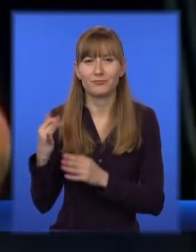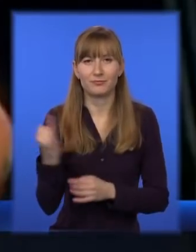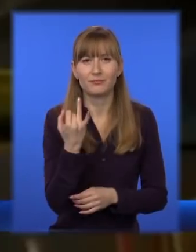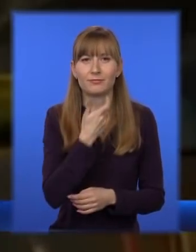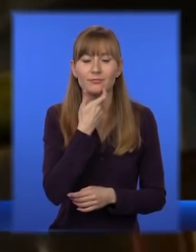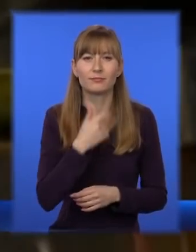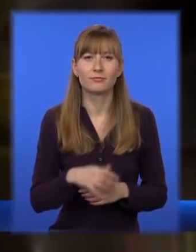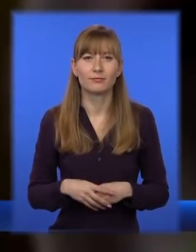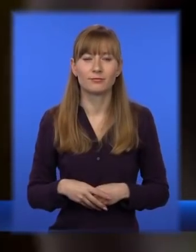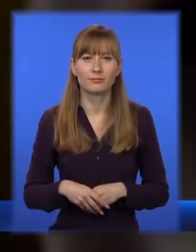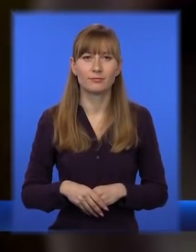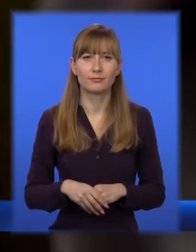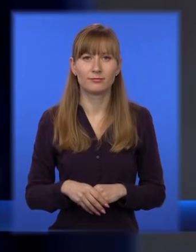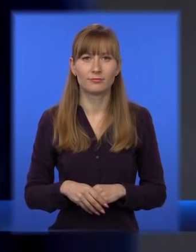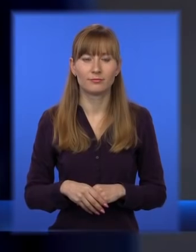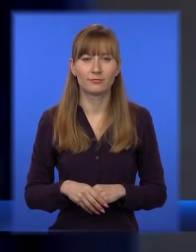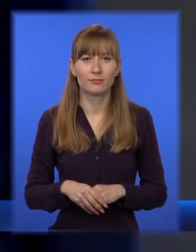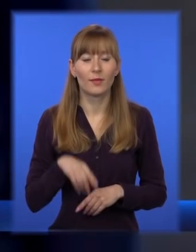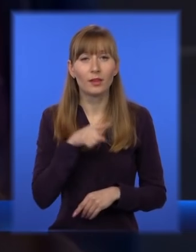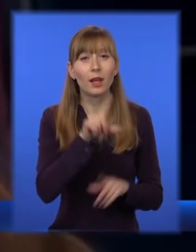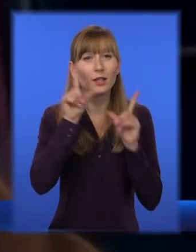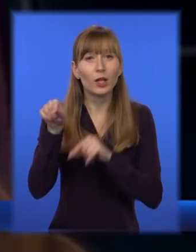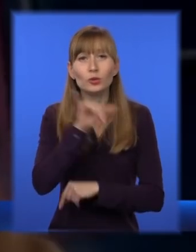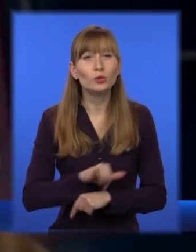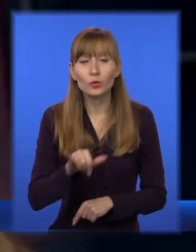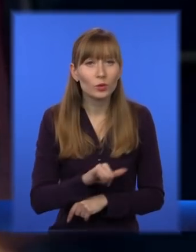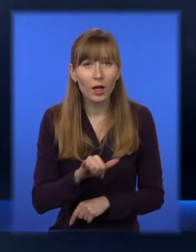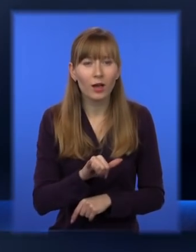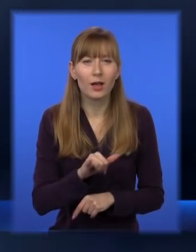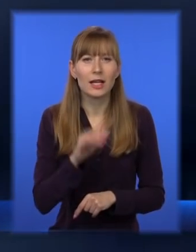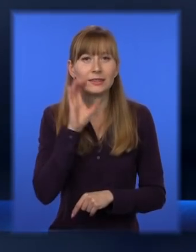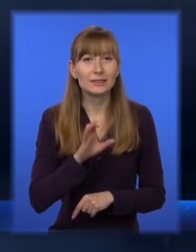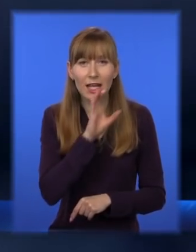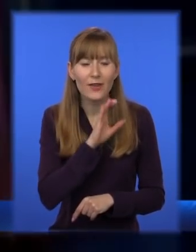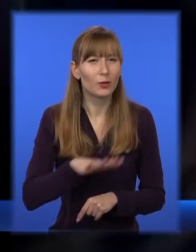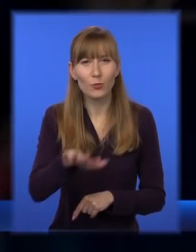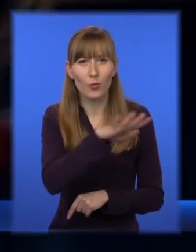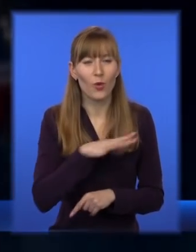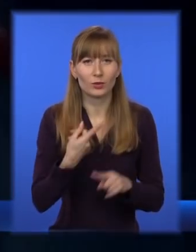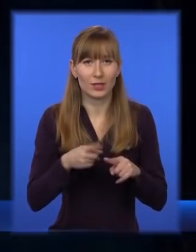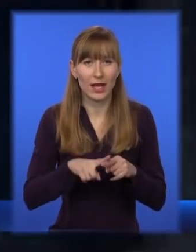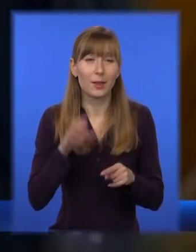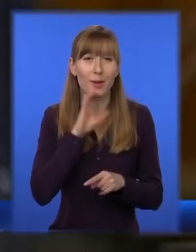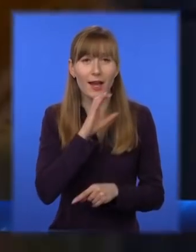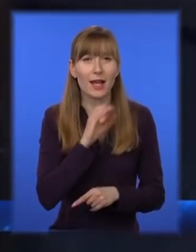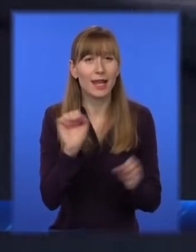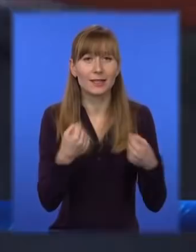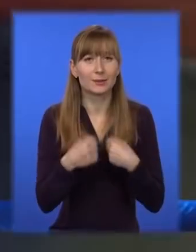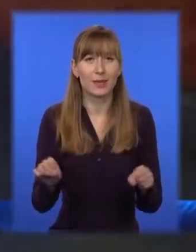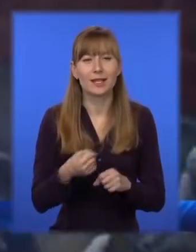опинитися кожна дитина. Ти їдеш? Куди? На Северний полюс, куди ж іще? Це Полярний